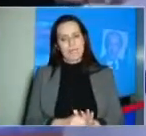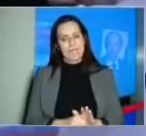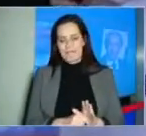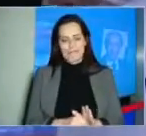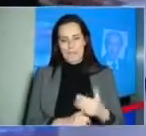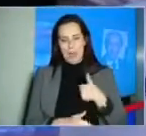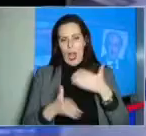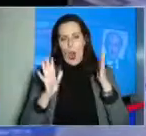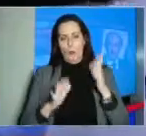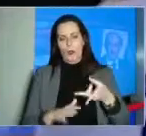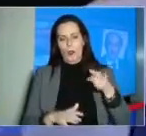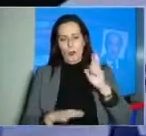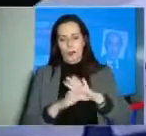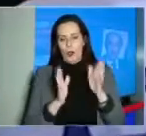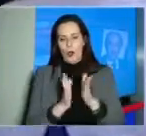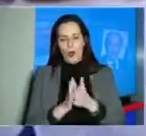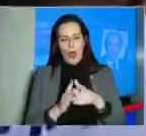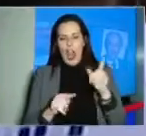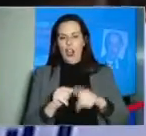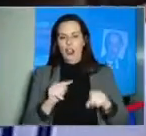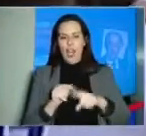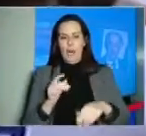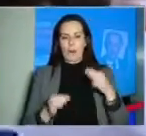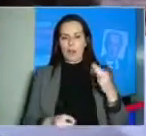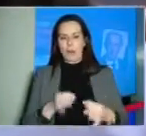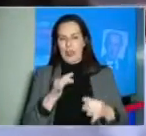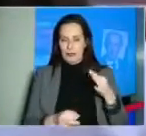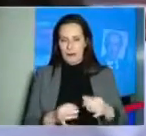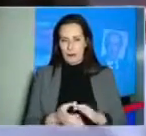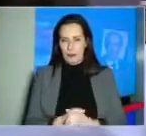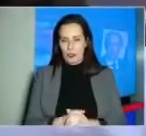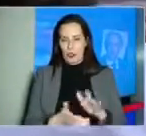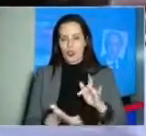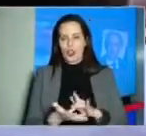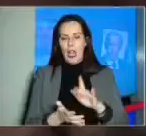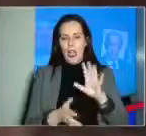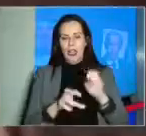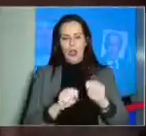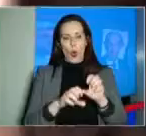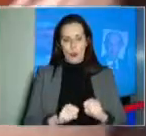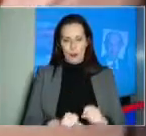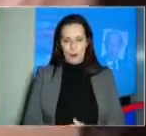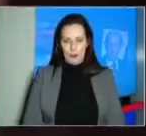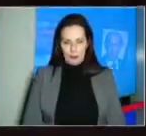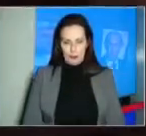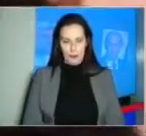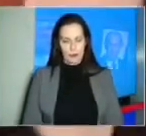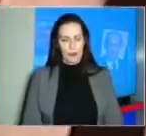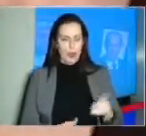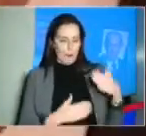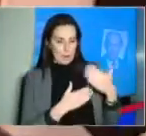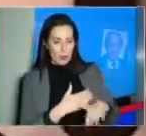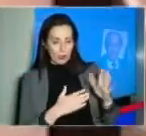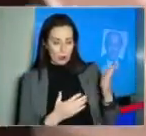בעיניי חמורה יותר מכל הכשלים המשפטיים של שריונים ודברים מהסוג הזה. טוב, בסופו של דבר